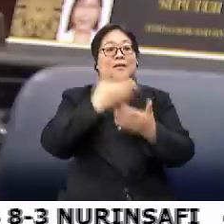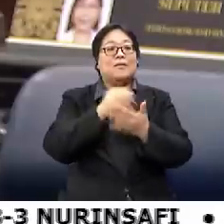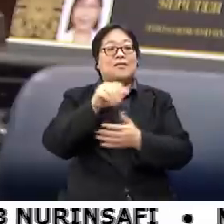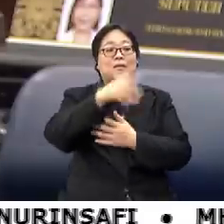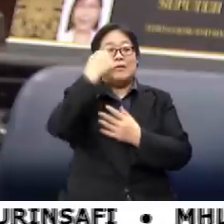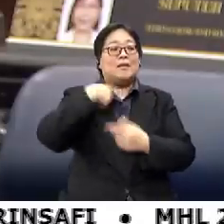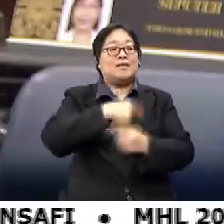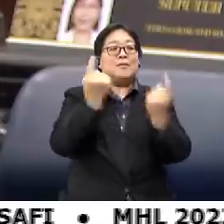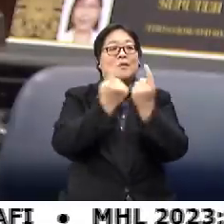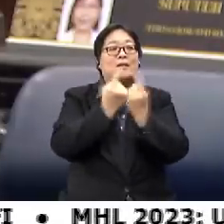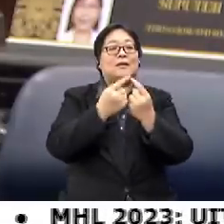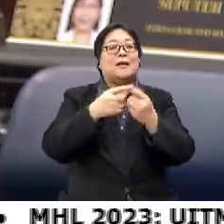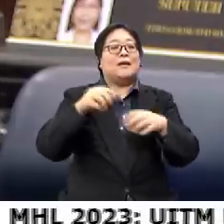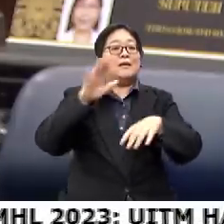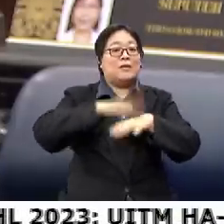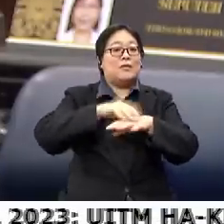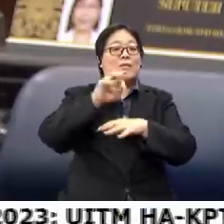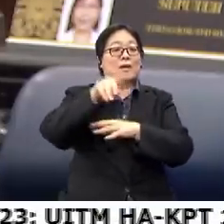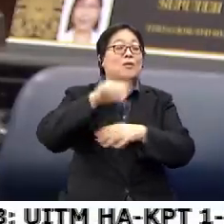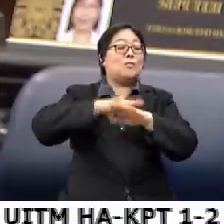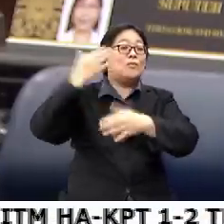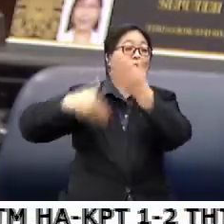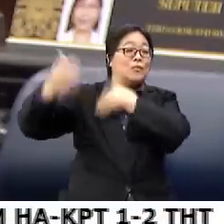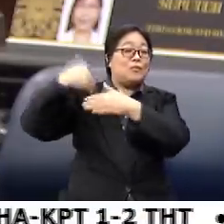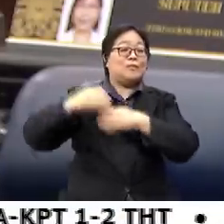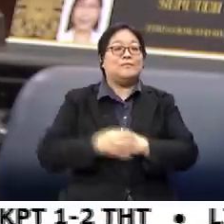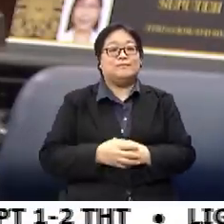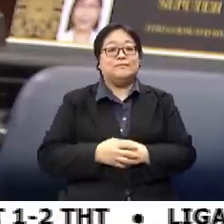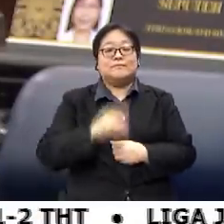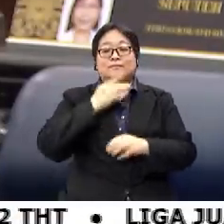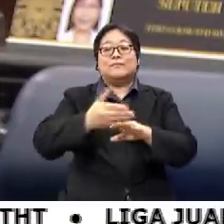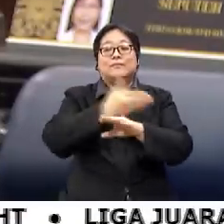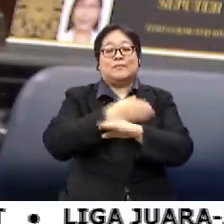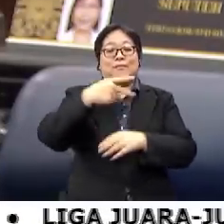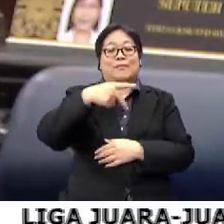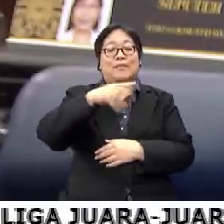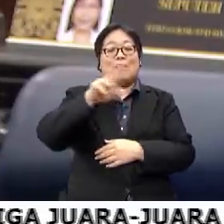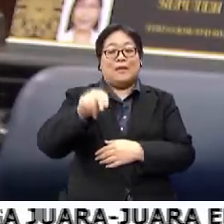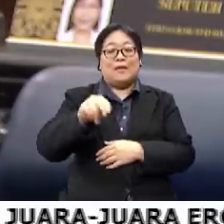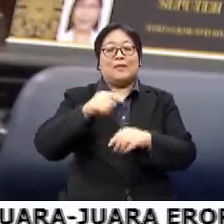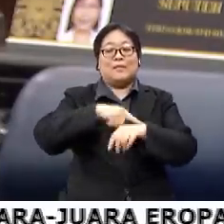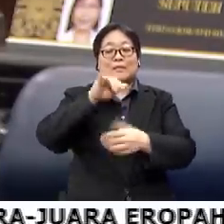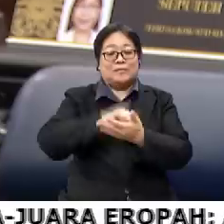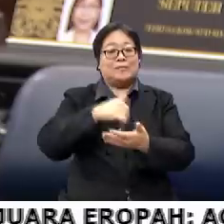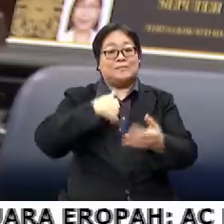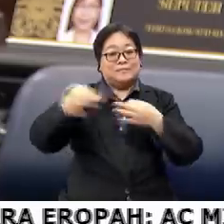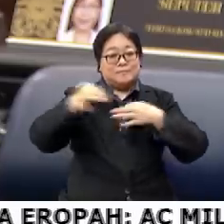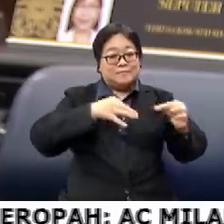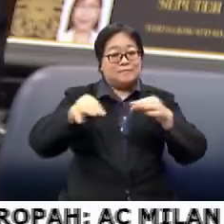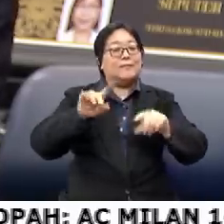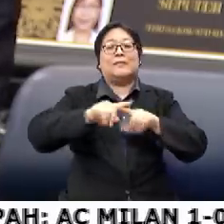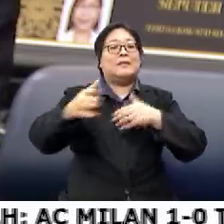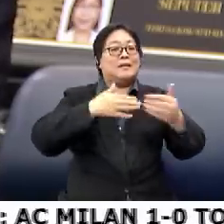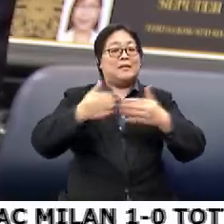Kami bertanding atas sedikit warisan. Itu dulu. Tahun yang sebelum pilihan raya yang lalu. Masa itu, saya nyatakan kepada beliau, tak